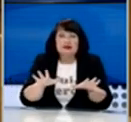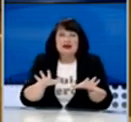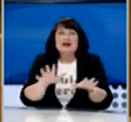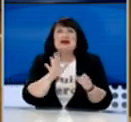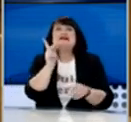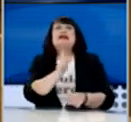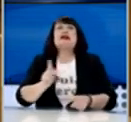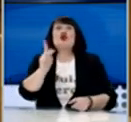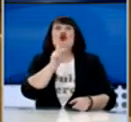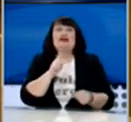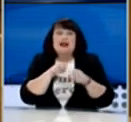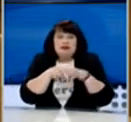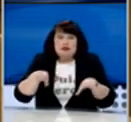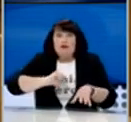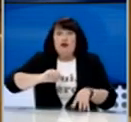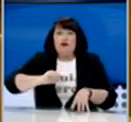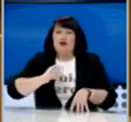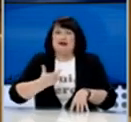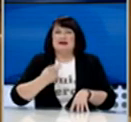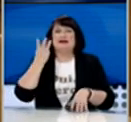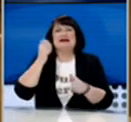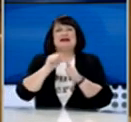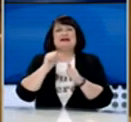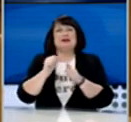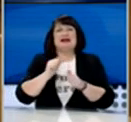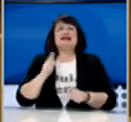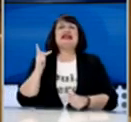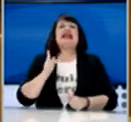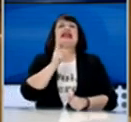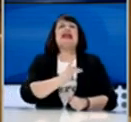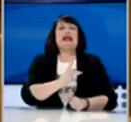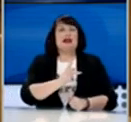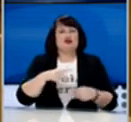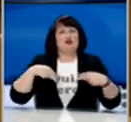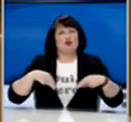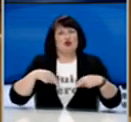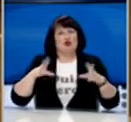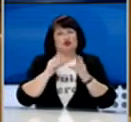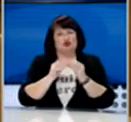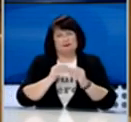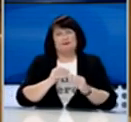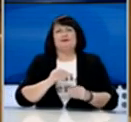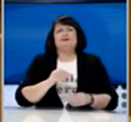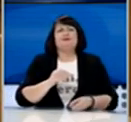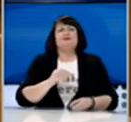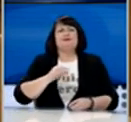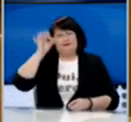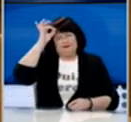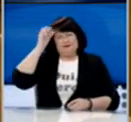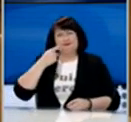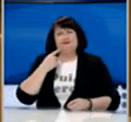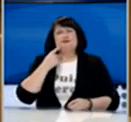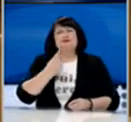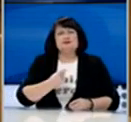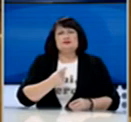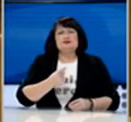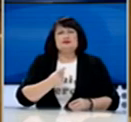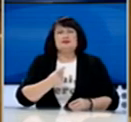ελληνική κοινωνία πριν από τρεις μήνες ο κύριος κικίλιας είχε δηλώσει δυστυχώς για μία φορά ακόμα η